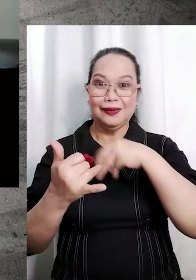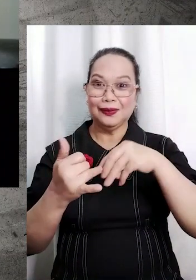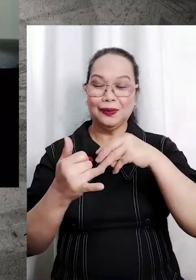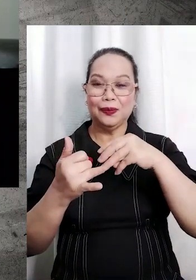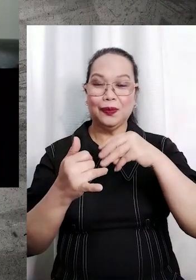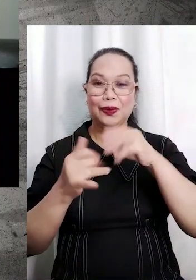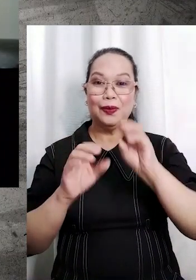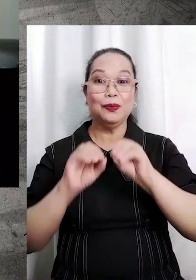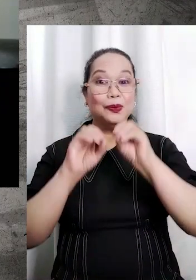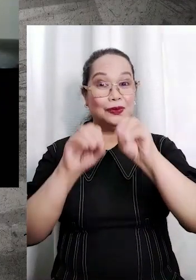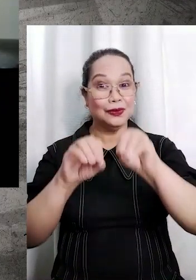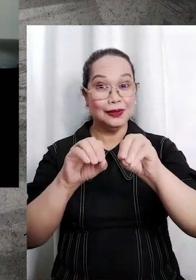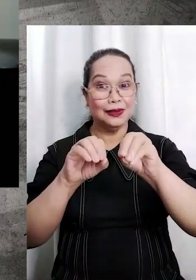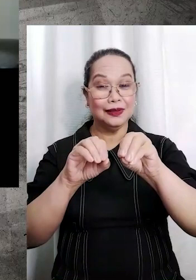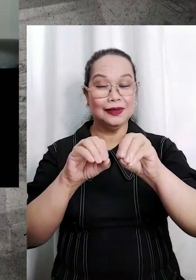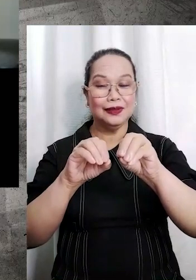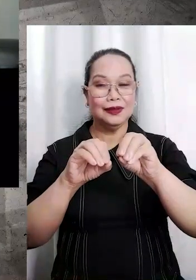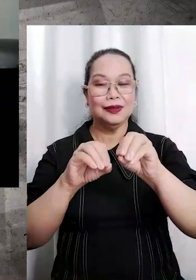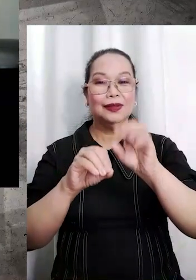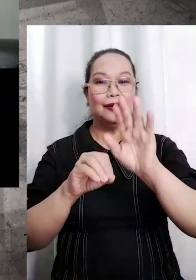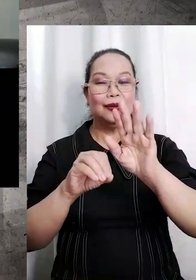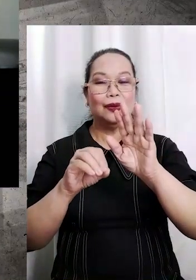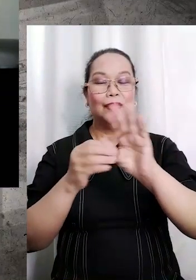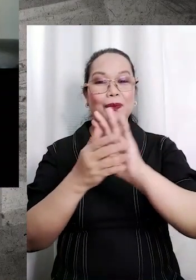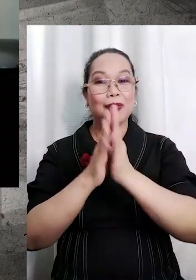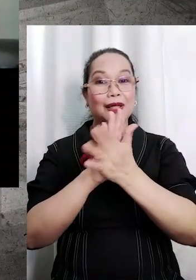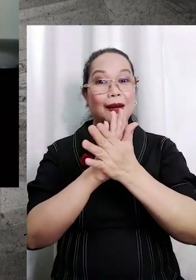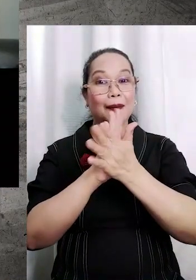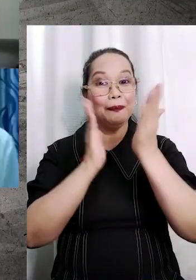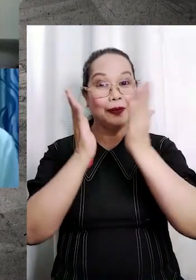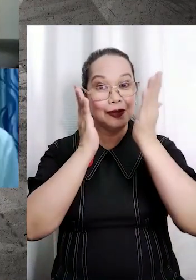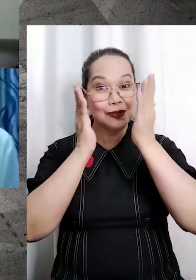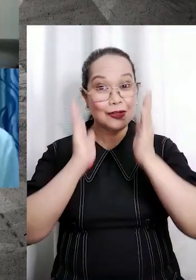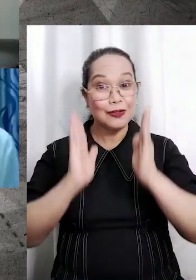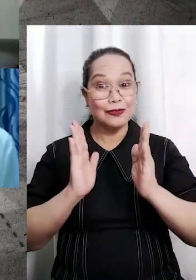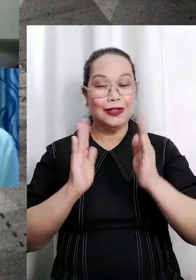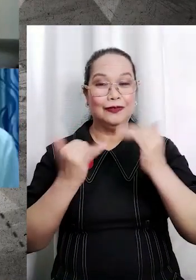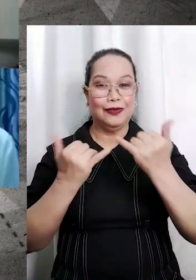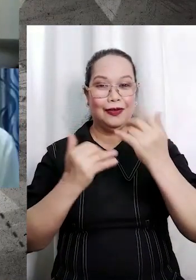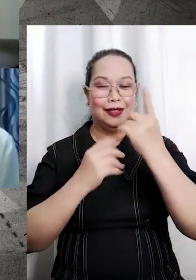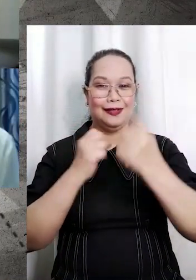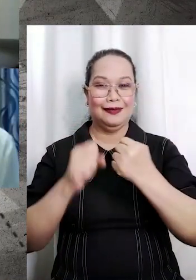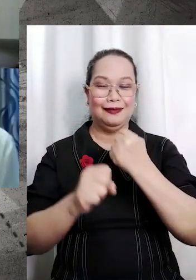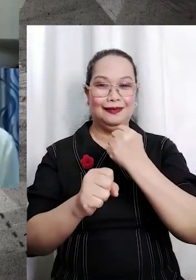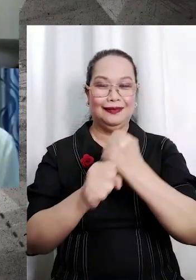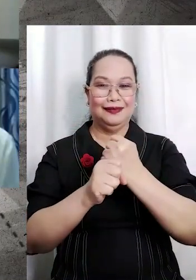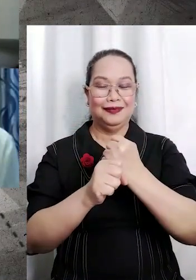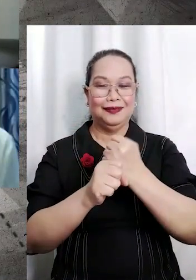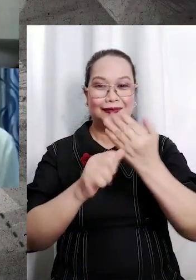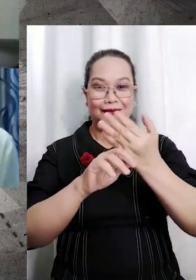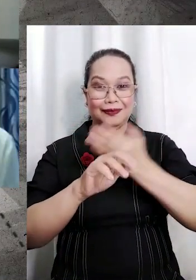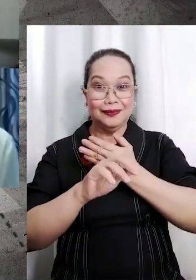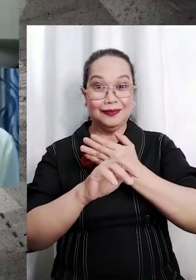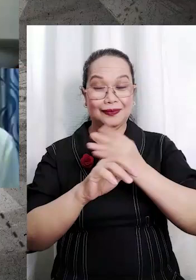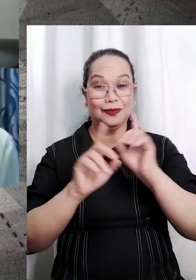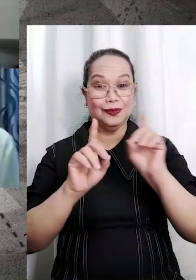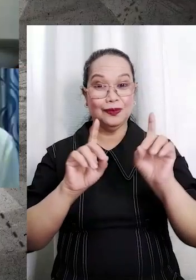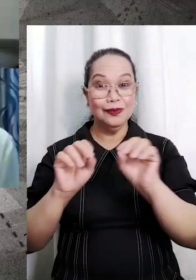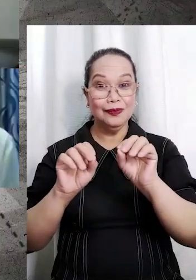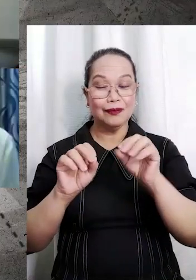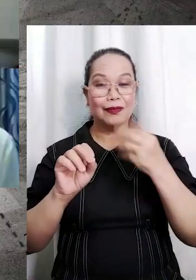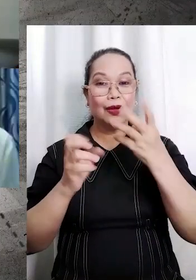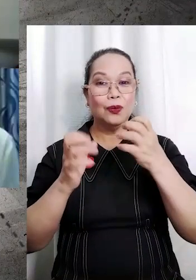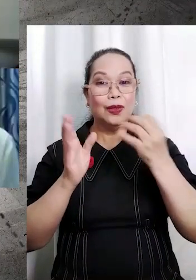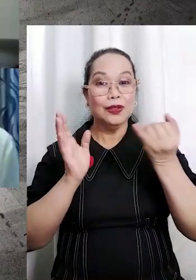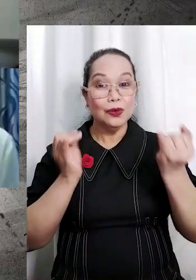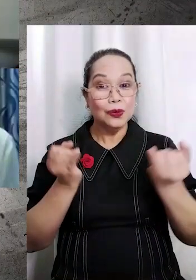Ngayon ay itatalaga natin sila sa kanilang paglilingkod sa taon na ito. At bago natin gawin yon,